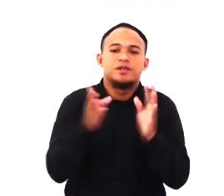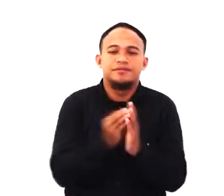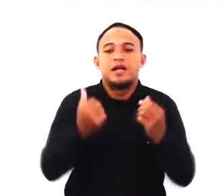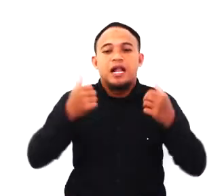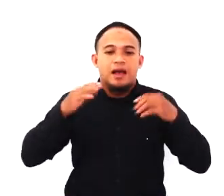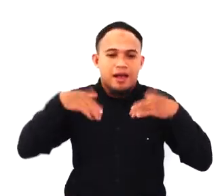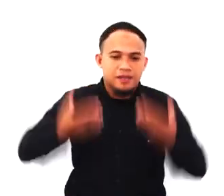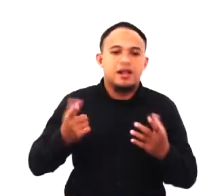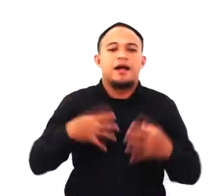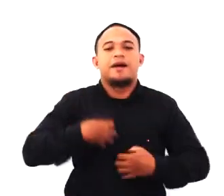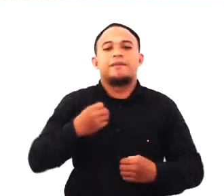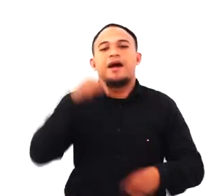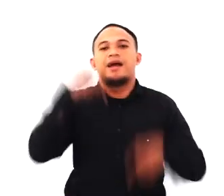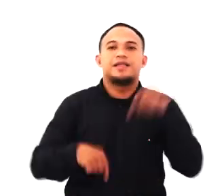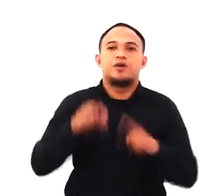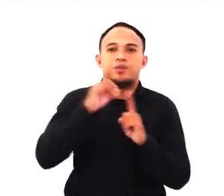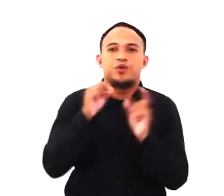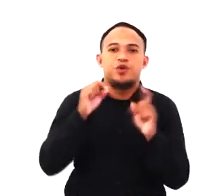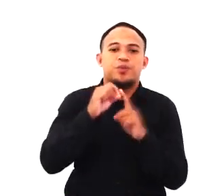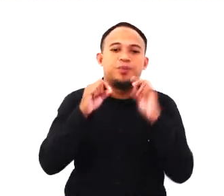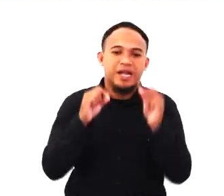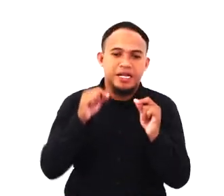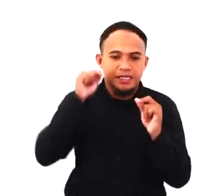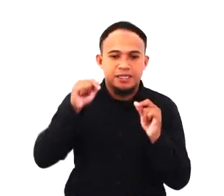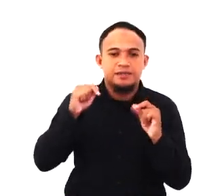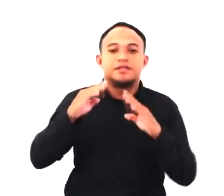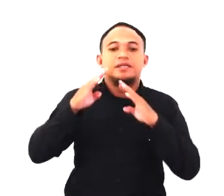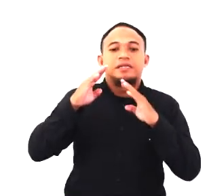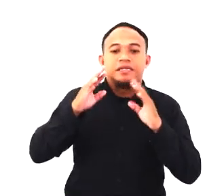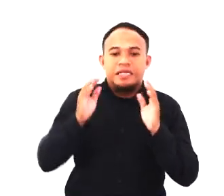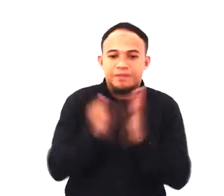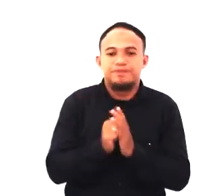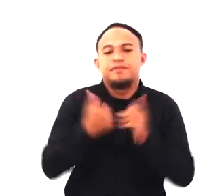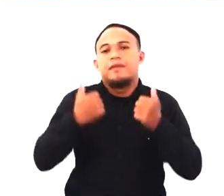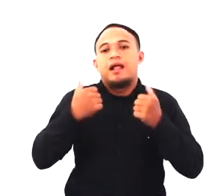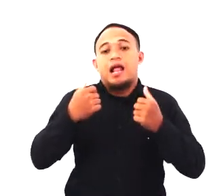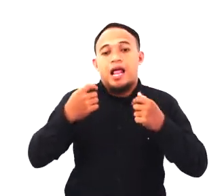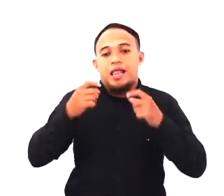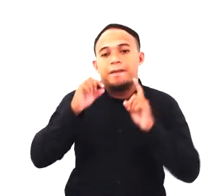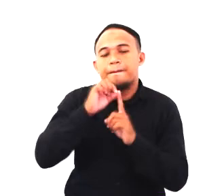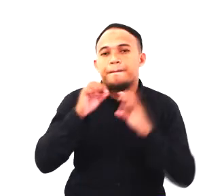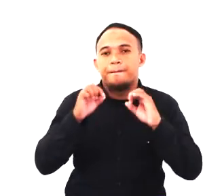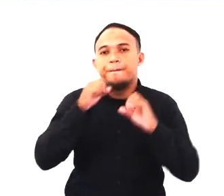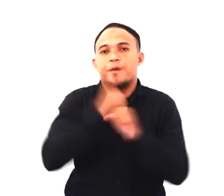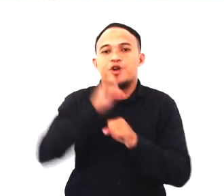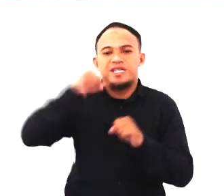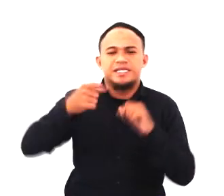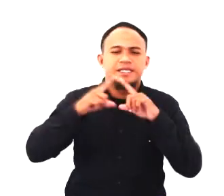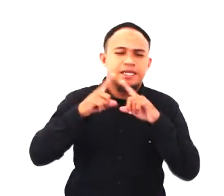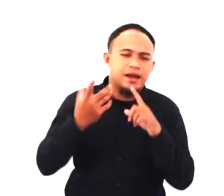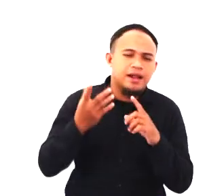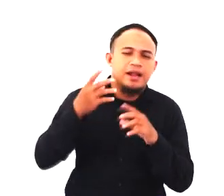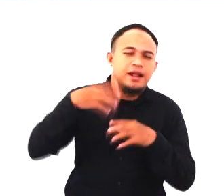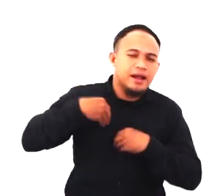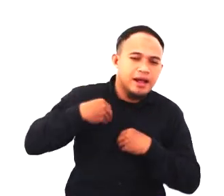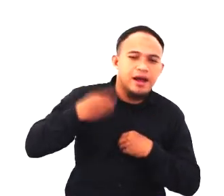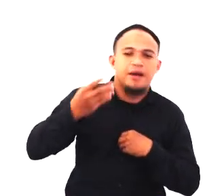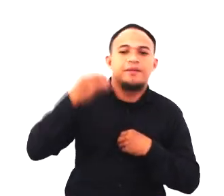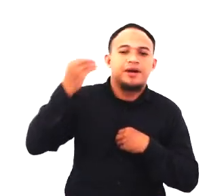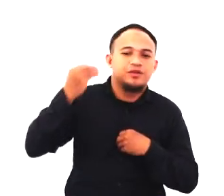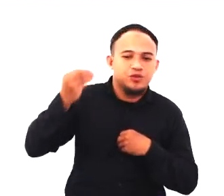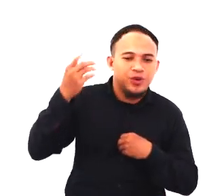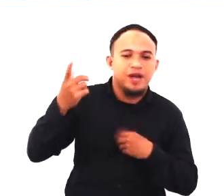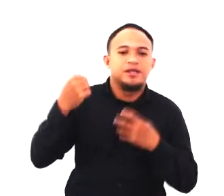pengaman abrasi Pantai Pentadu segera dilaksanakan. Ia berharap Dinas PUPR dan tim Pokja